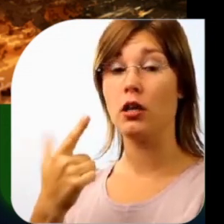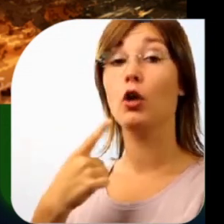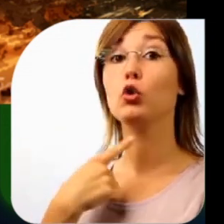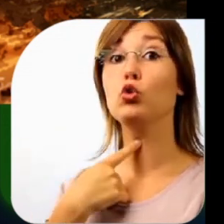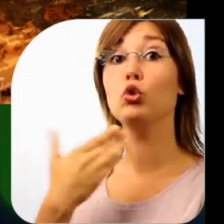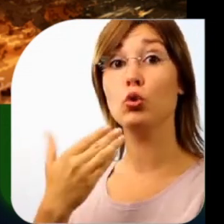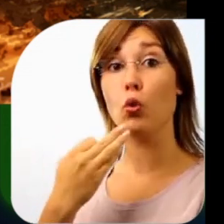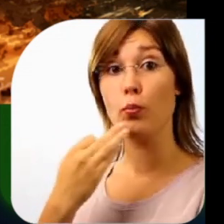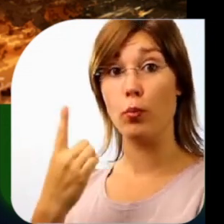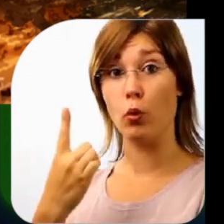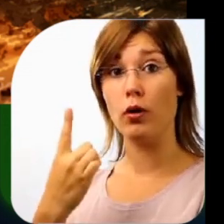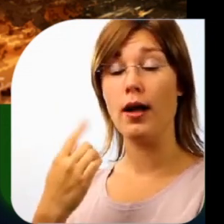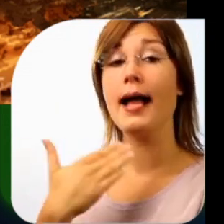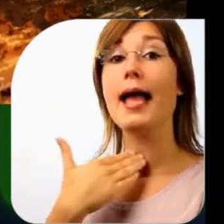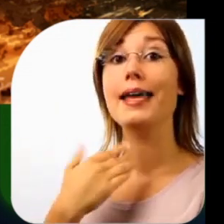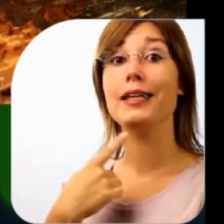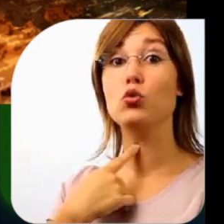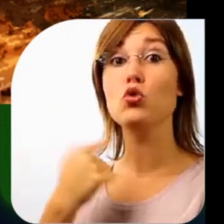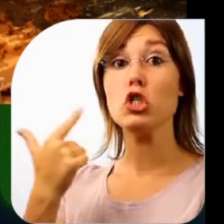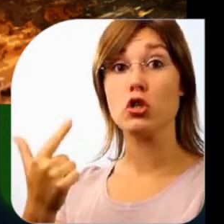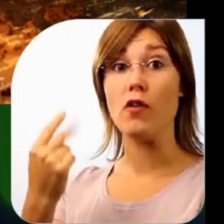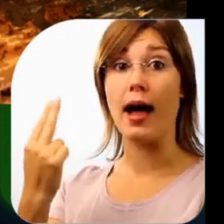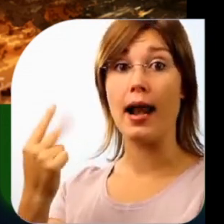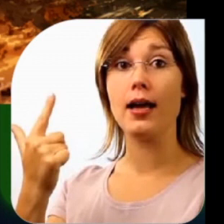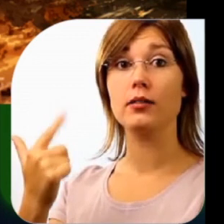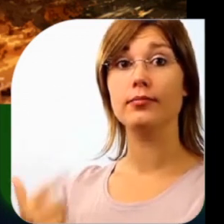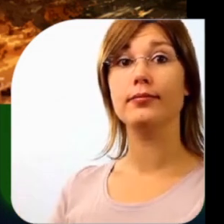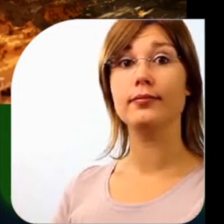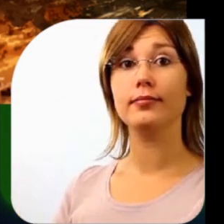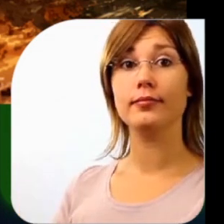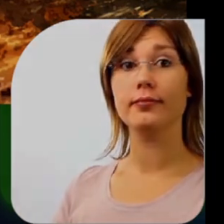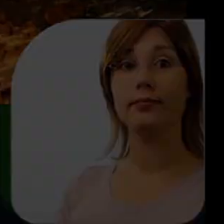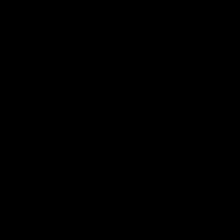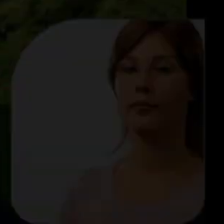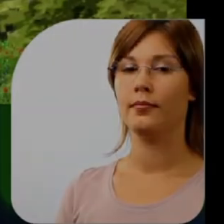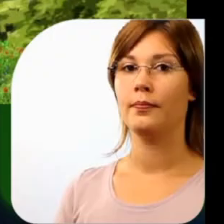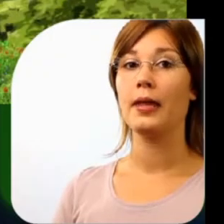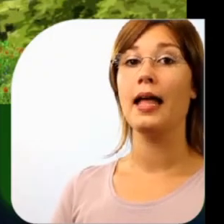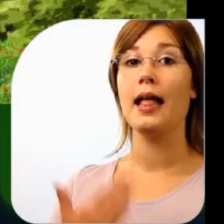recherche du troupeau et du cheval.